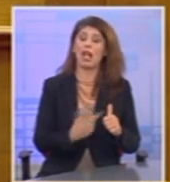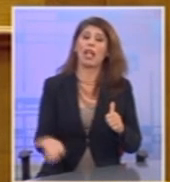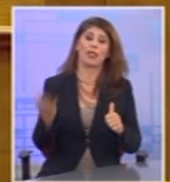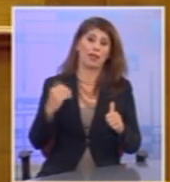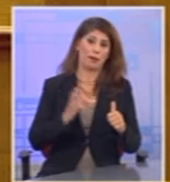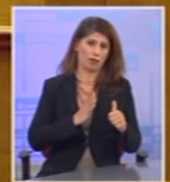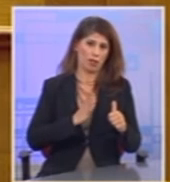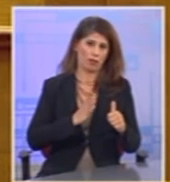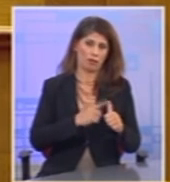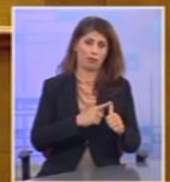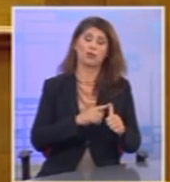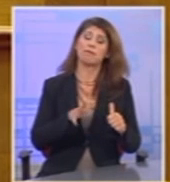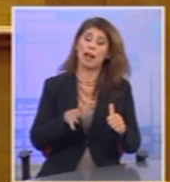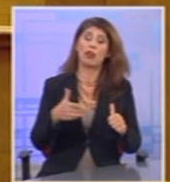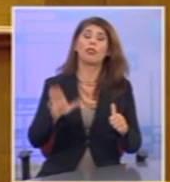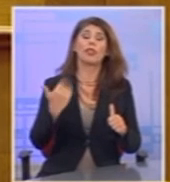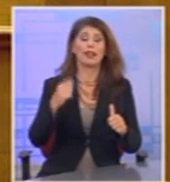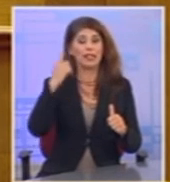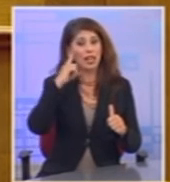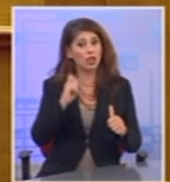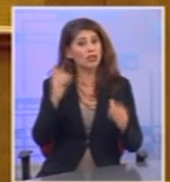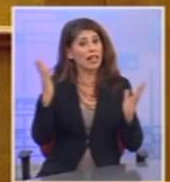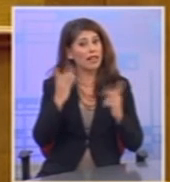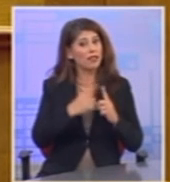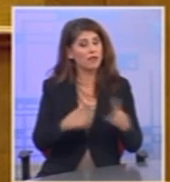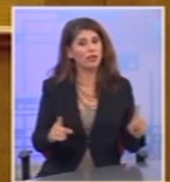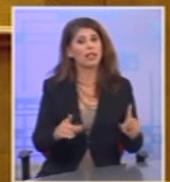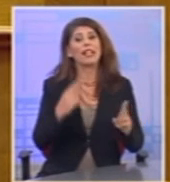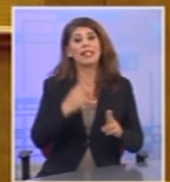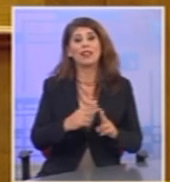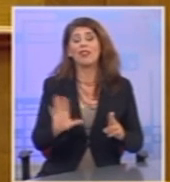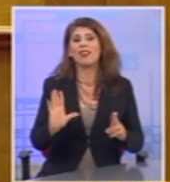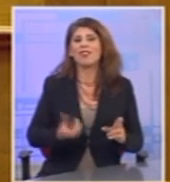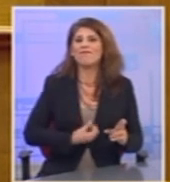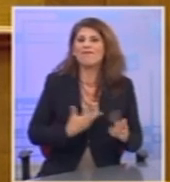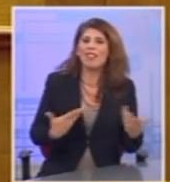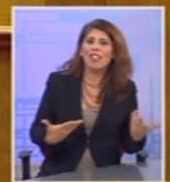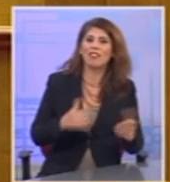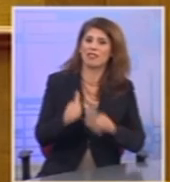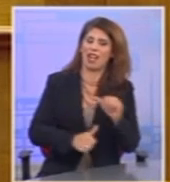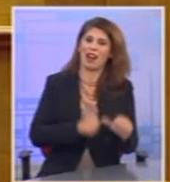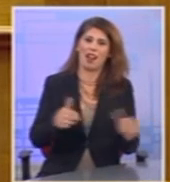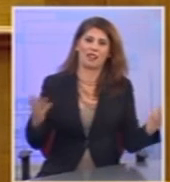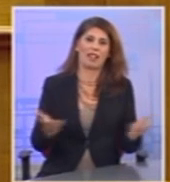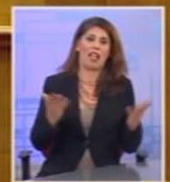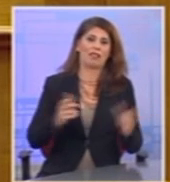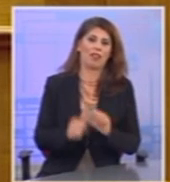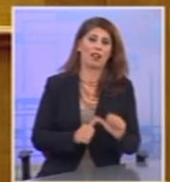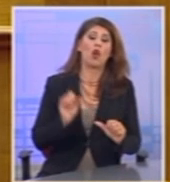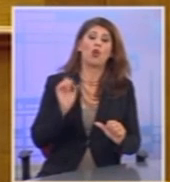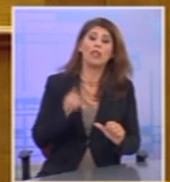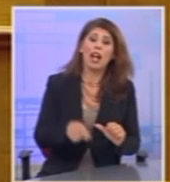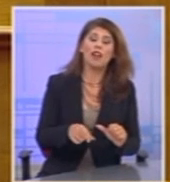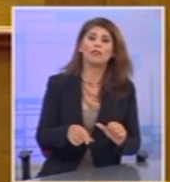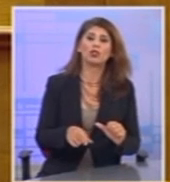προφανώς δεν υπάρχει γνώση για κάτι διαφορετικό. Και κυρίως βέβαια δεν υπάρχει διάθεση για να αλλάξετε κάτι. Ούτε αυτό το